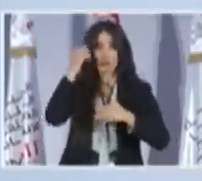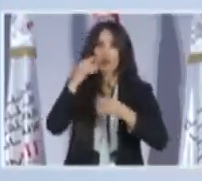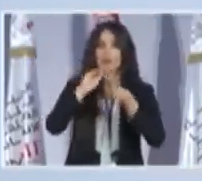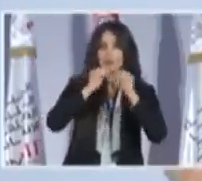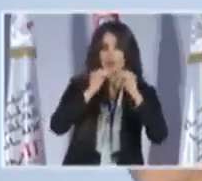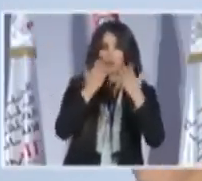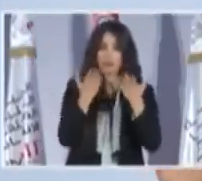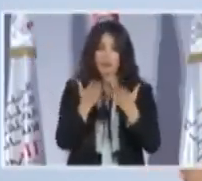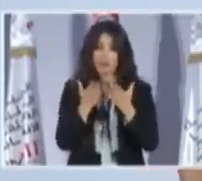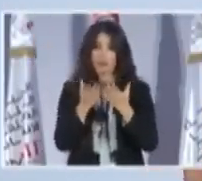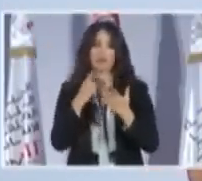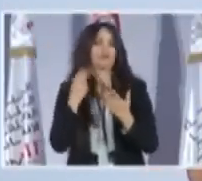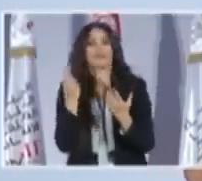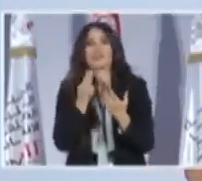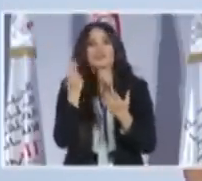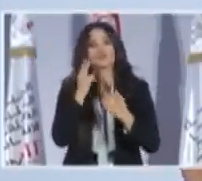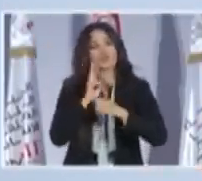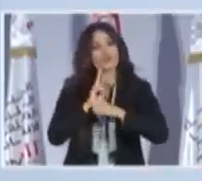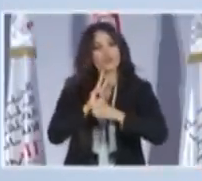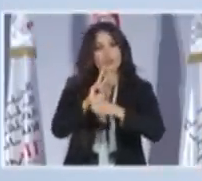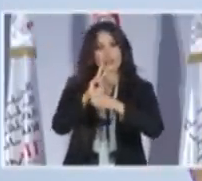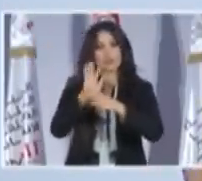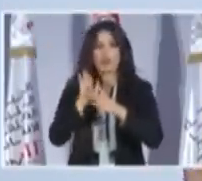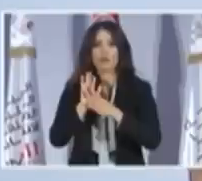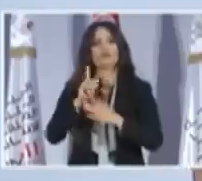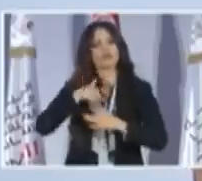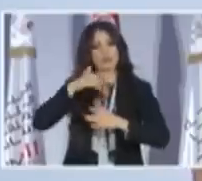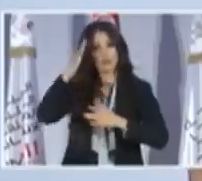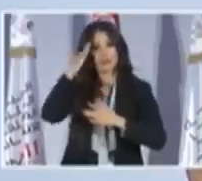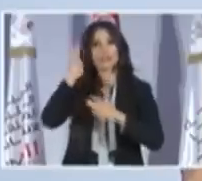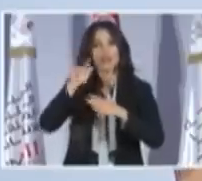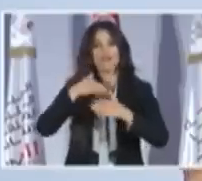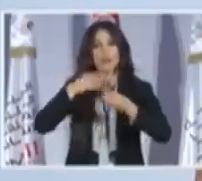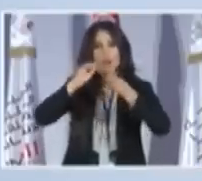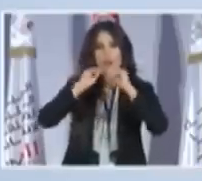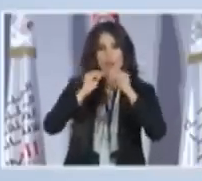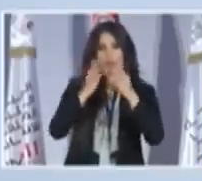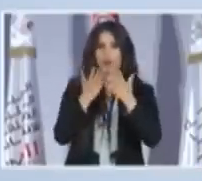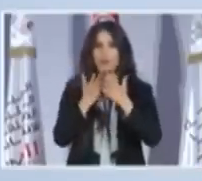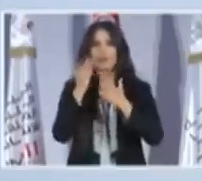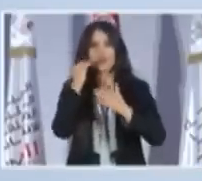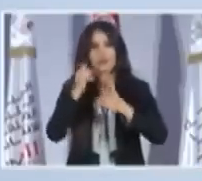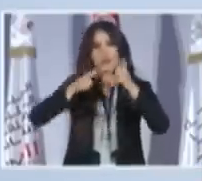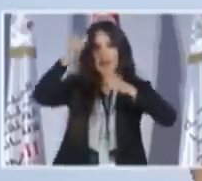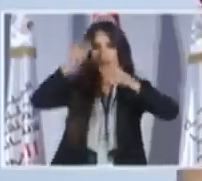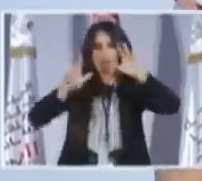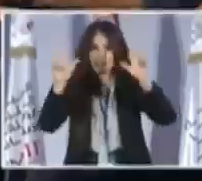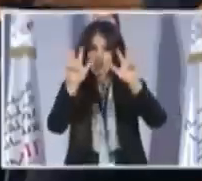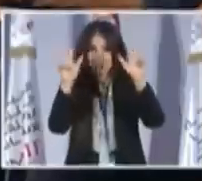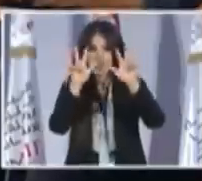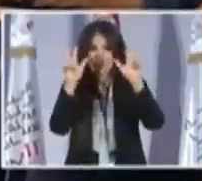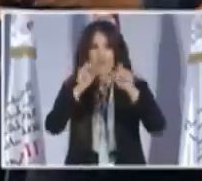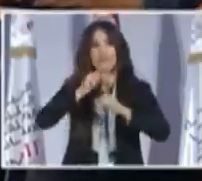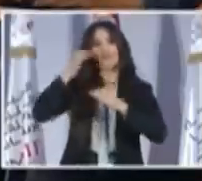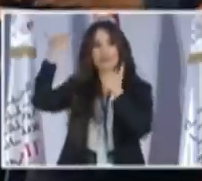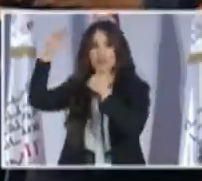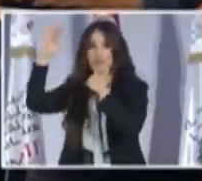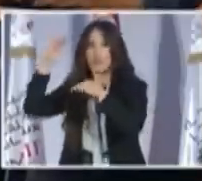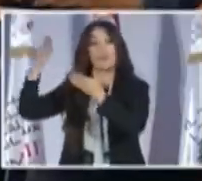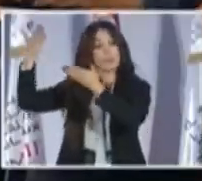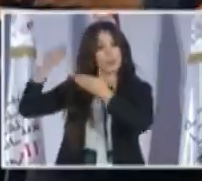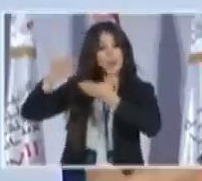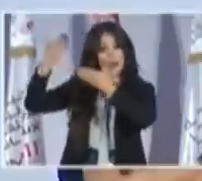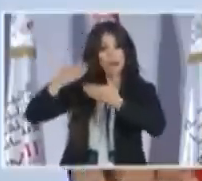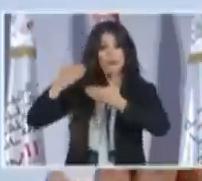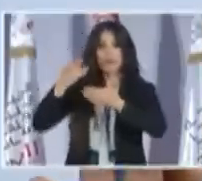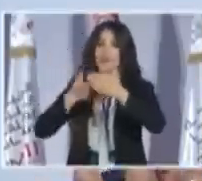والنجمه شوفوها نعرفوا انه فما تقلق تبين من الصحافه الاجنبيه الموجوده عنا واحدا رحبوا بهم لانه قادمه